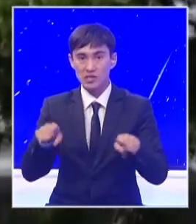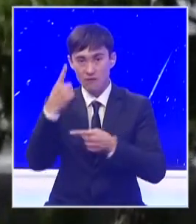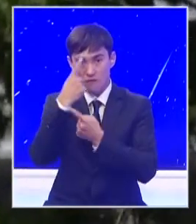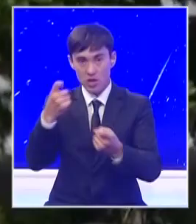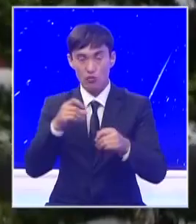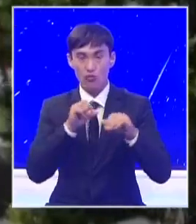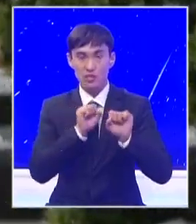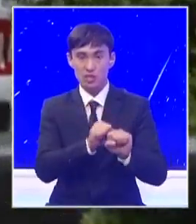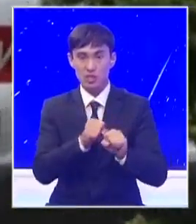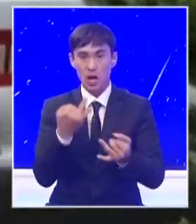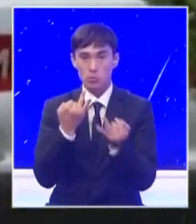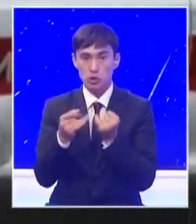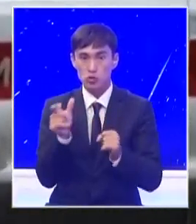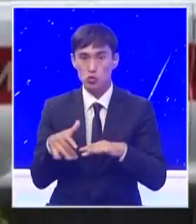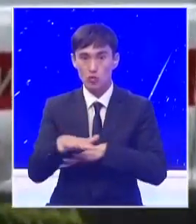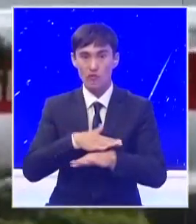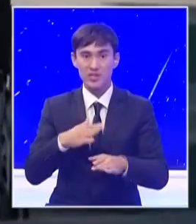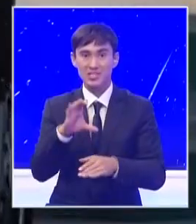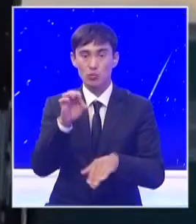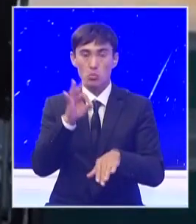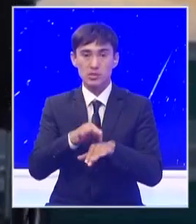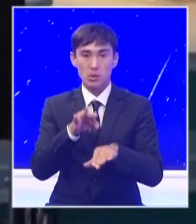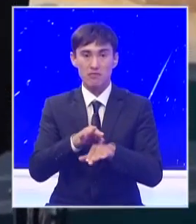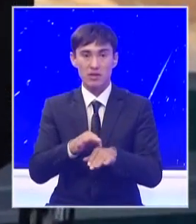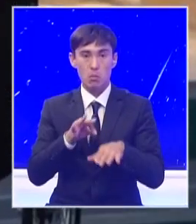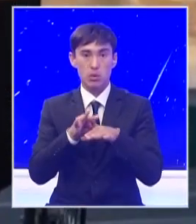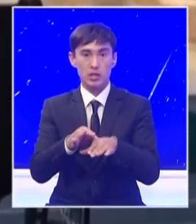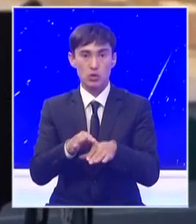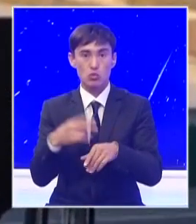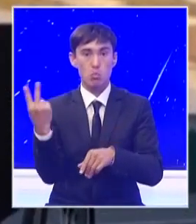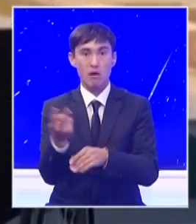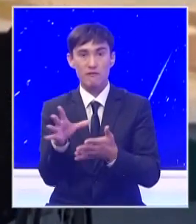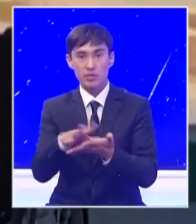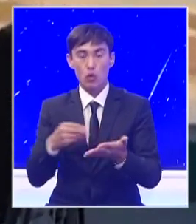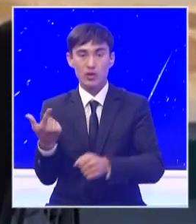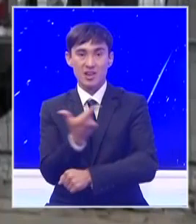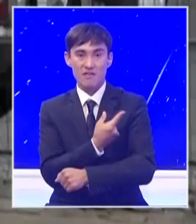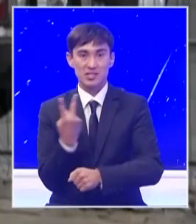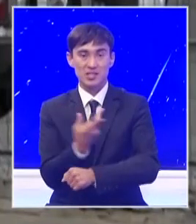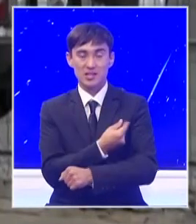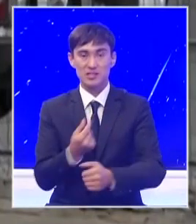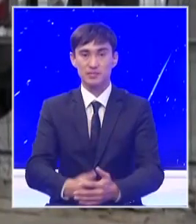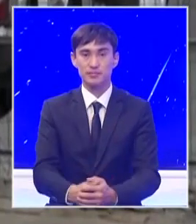советуют воздержаться от общения с людьми с симптомами заболевания и пройти курс повторной ревакцинации.